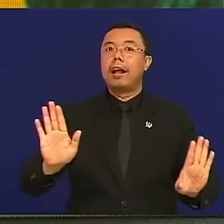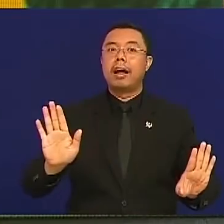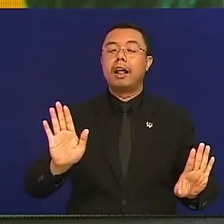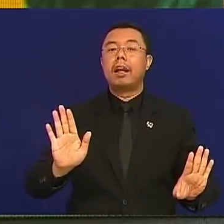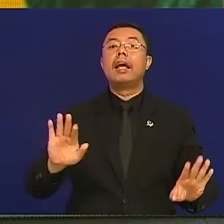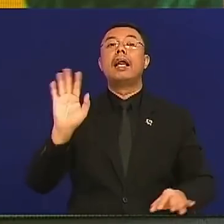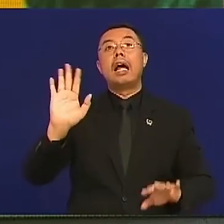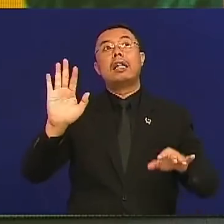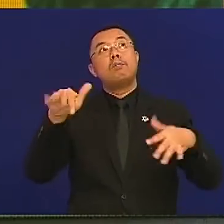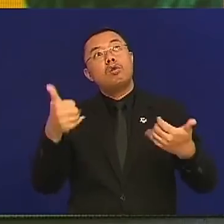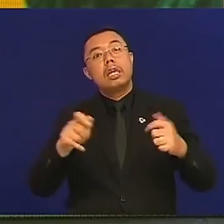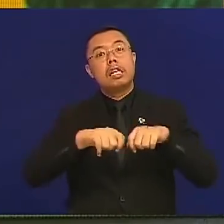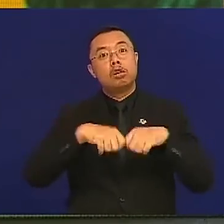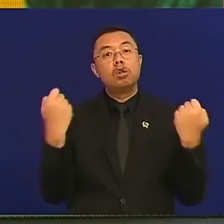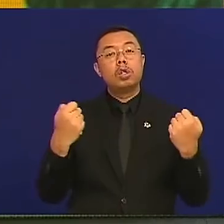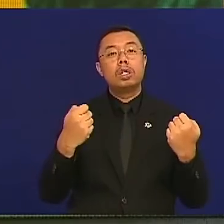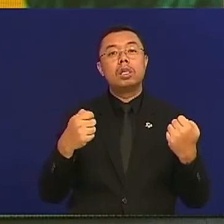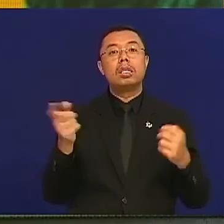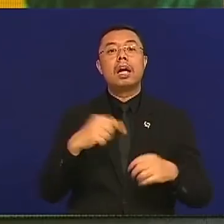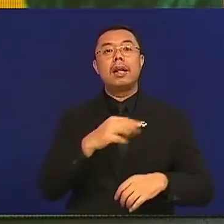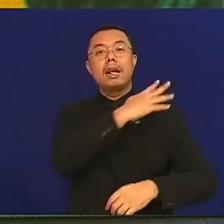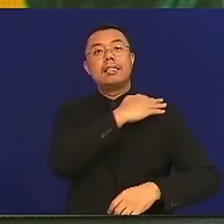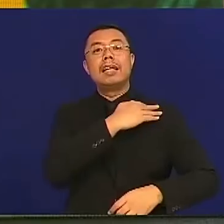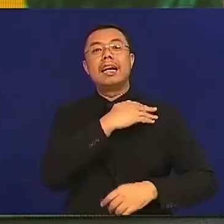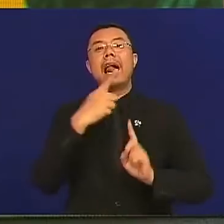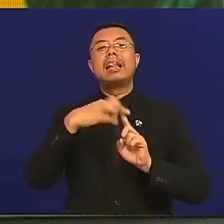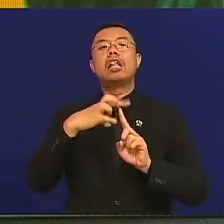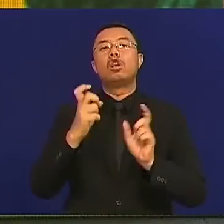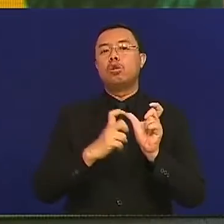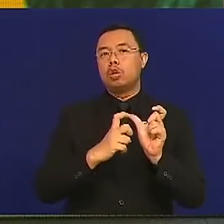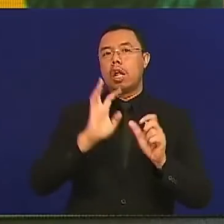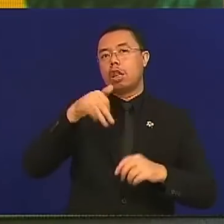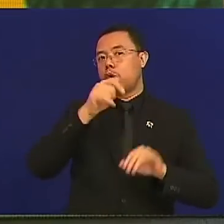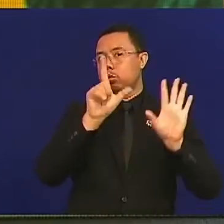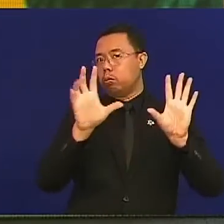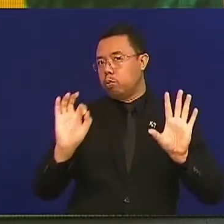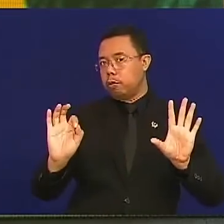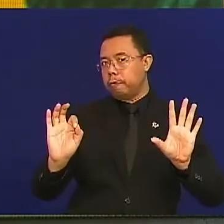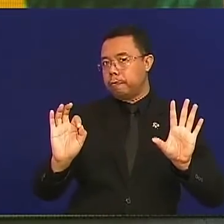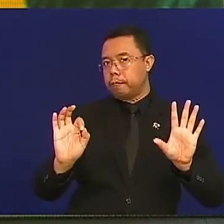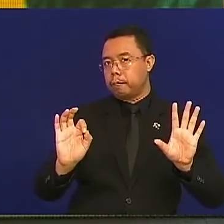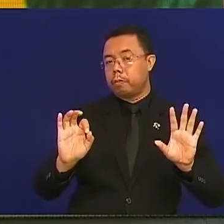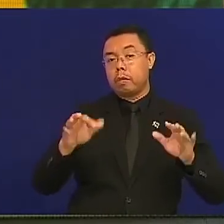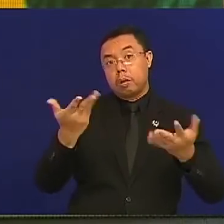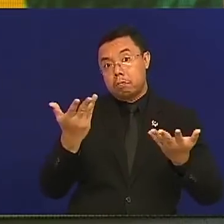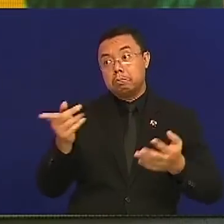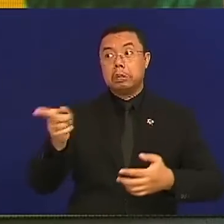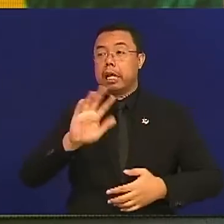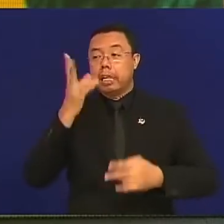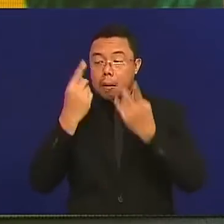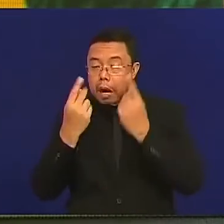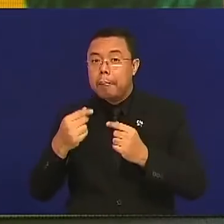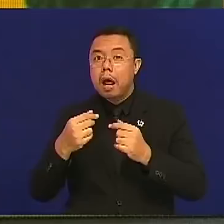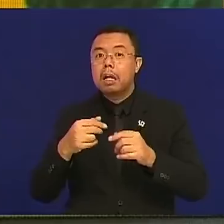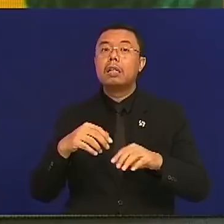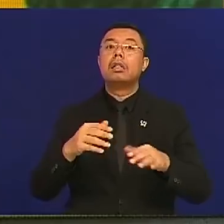yang akan dihancurkan oleh Jenderal Titus pada tahun 70. Bahkan ia juga tidak meratapi